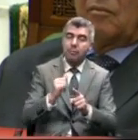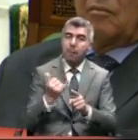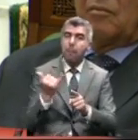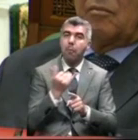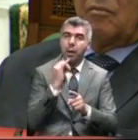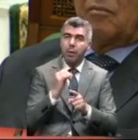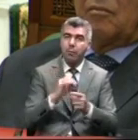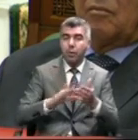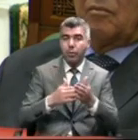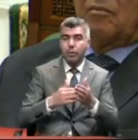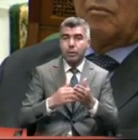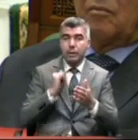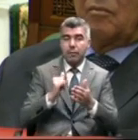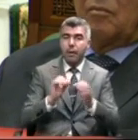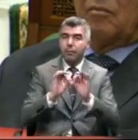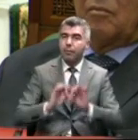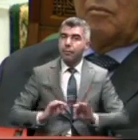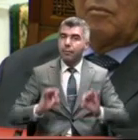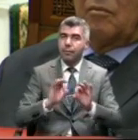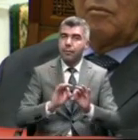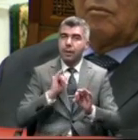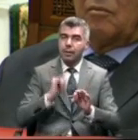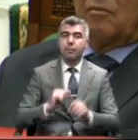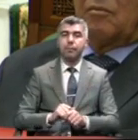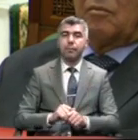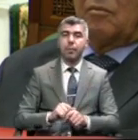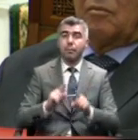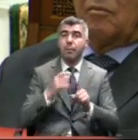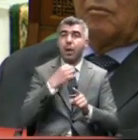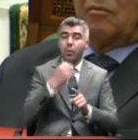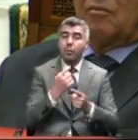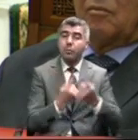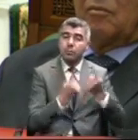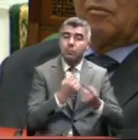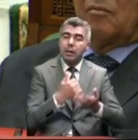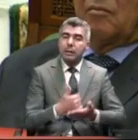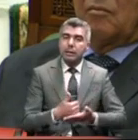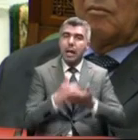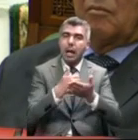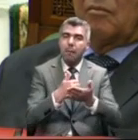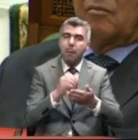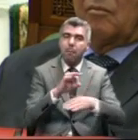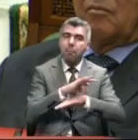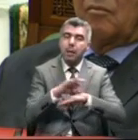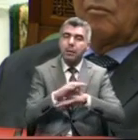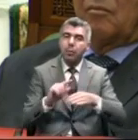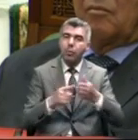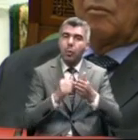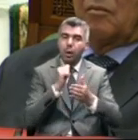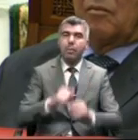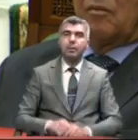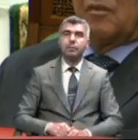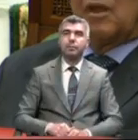هذه الوضعيه فيها لان انا دائما نتدخل من اجل دعم المكتب الوطني للماء والكهرباء